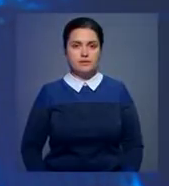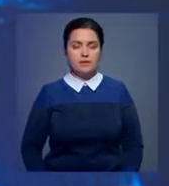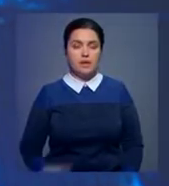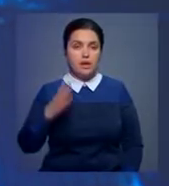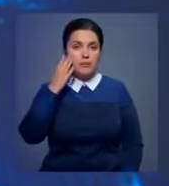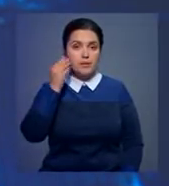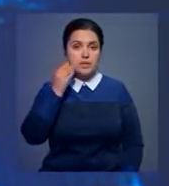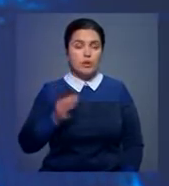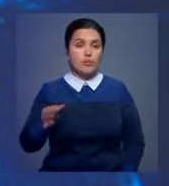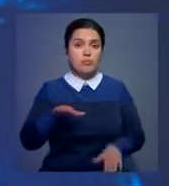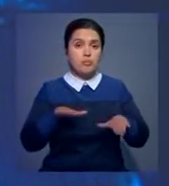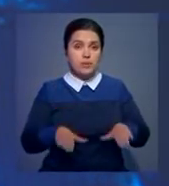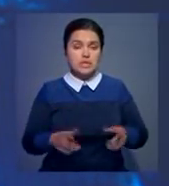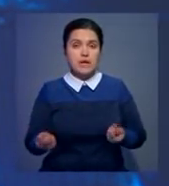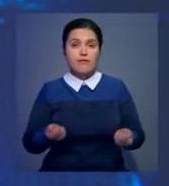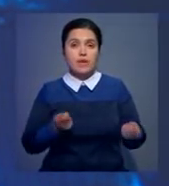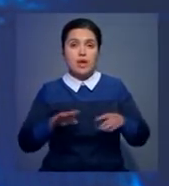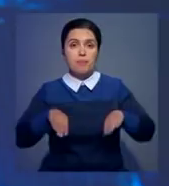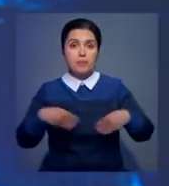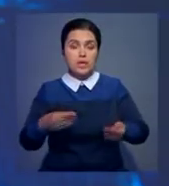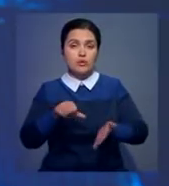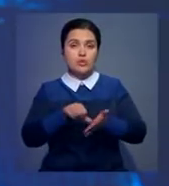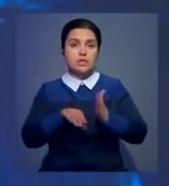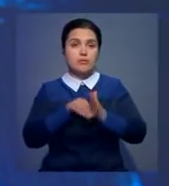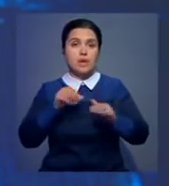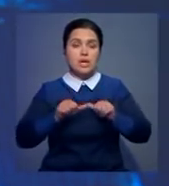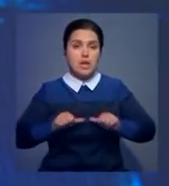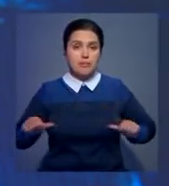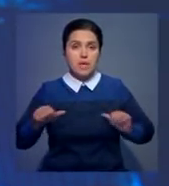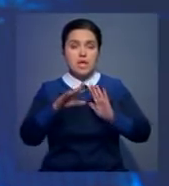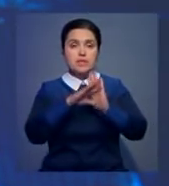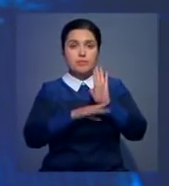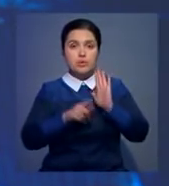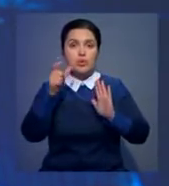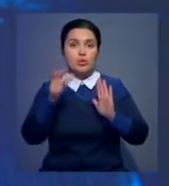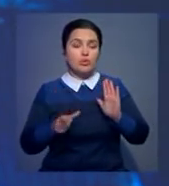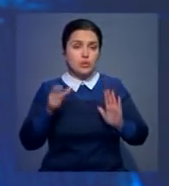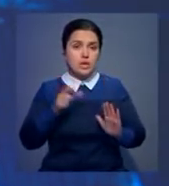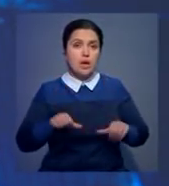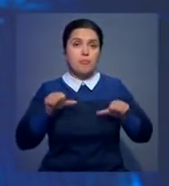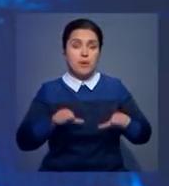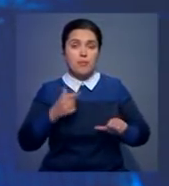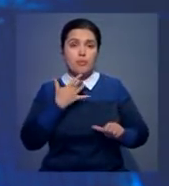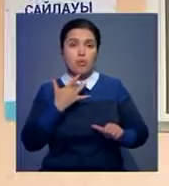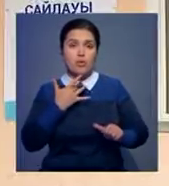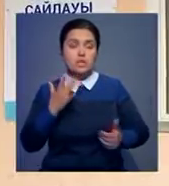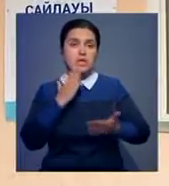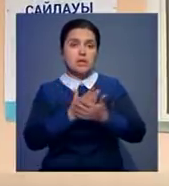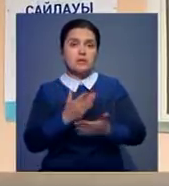В Алматинской области местные власти передали в участковую избирательную комиссию списки электората. Правом голоса обладает